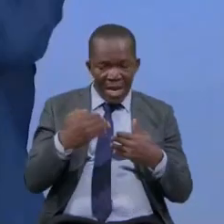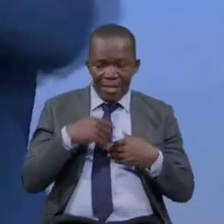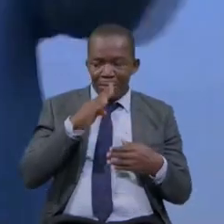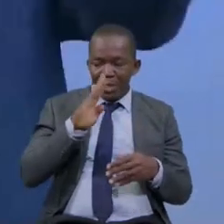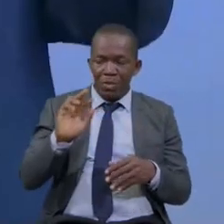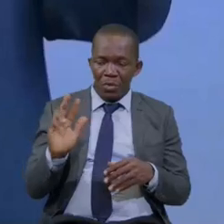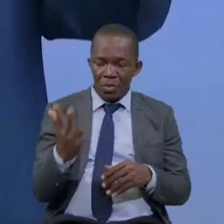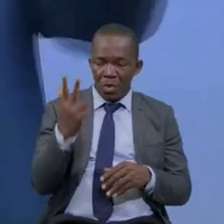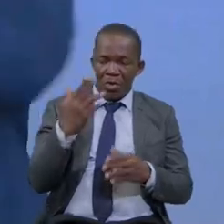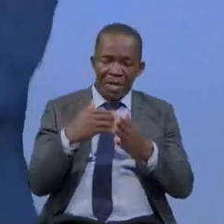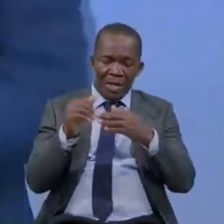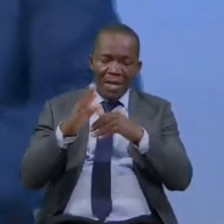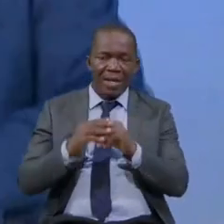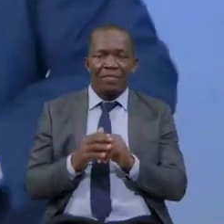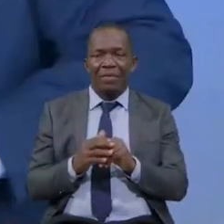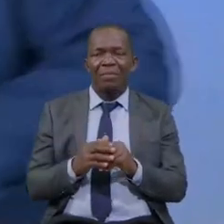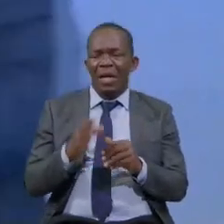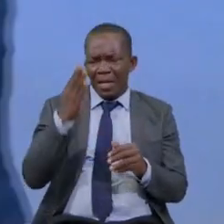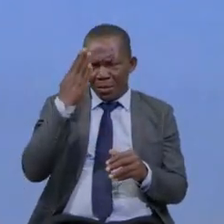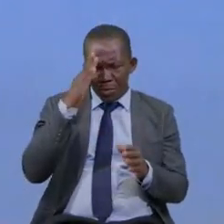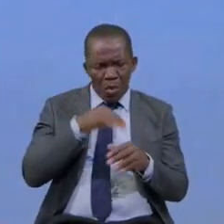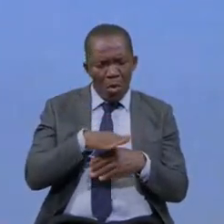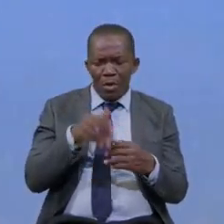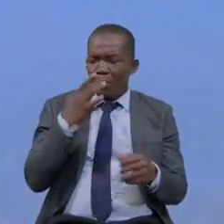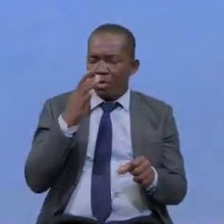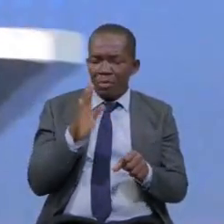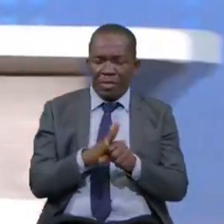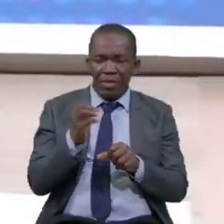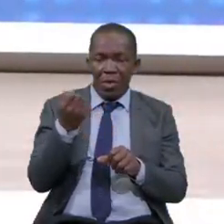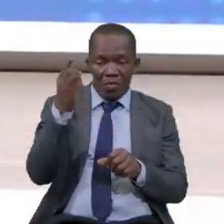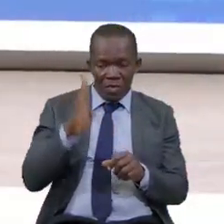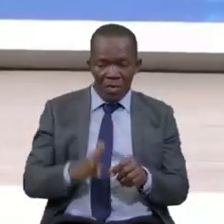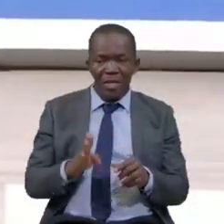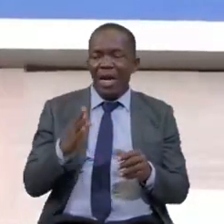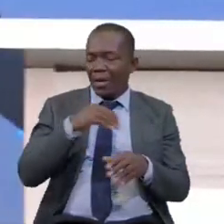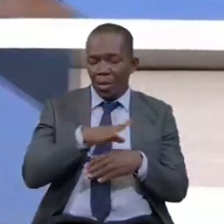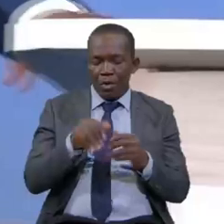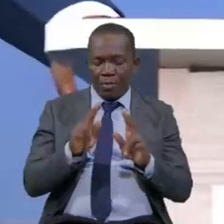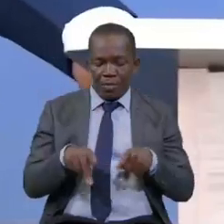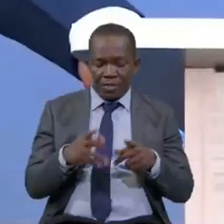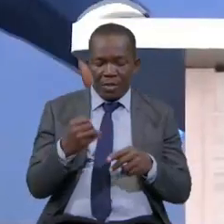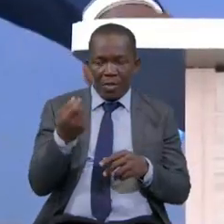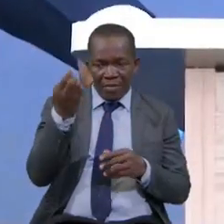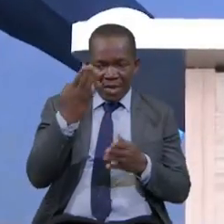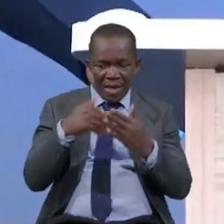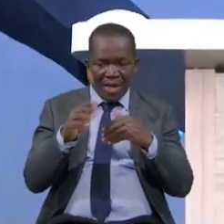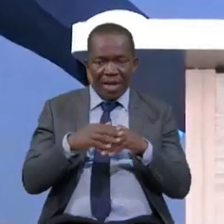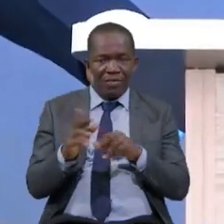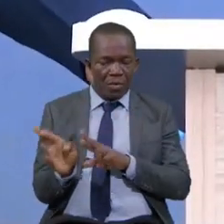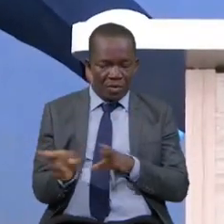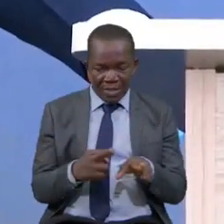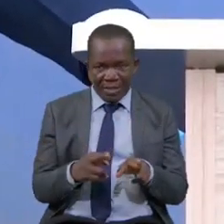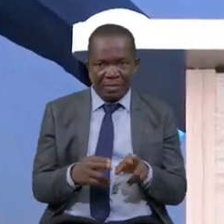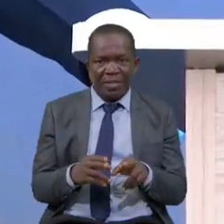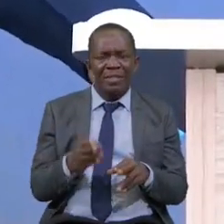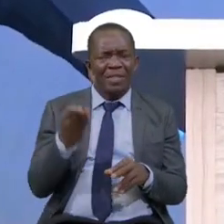Dieu, les provisions disponibles au ciel. Il y a encore beaucoup au